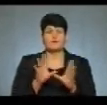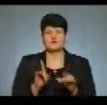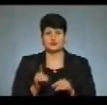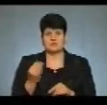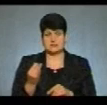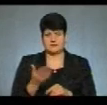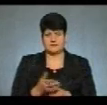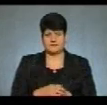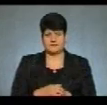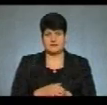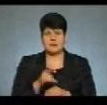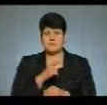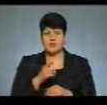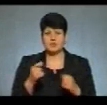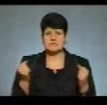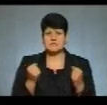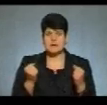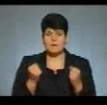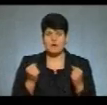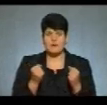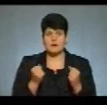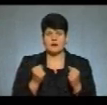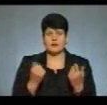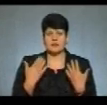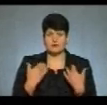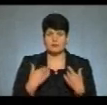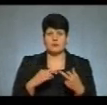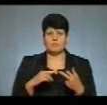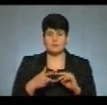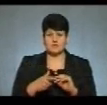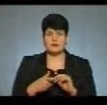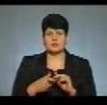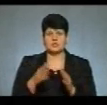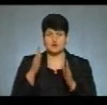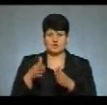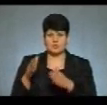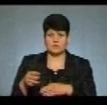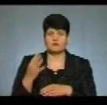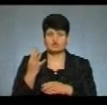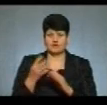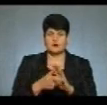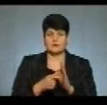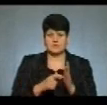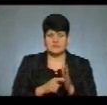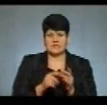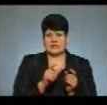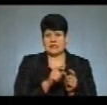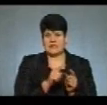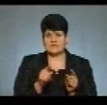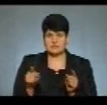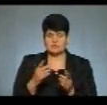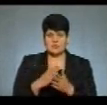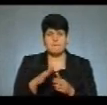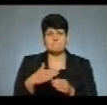За період зимових канікул ми поміняли стояки. В тих 4 кабінетах, які знаходяться на відрізку правого